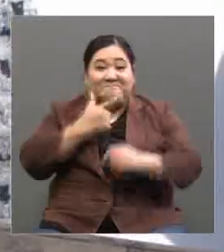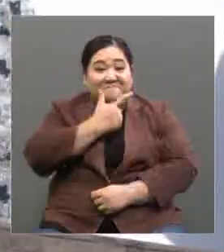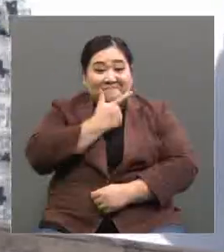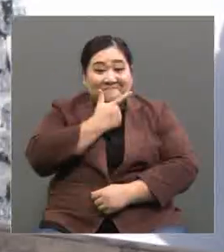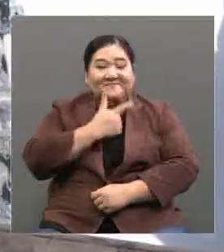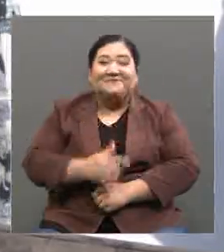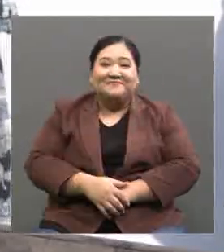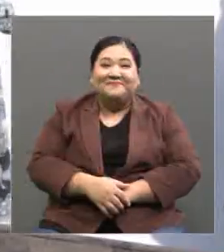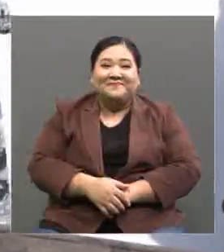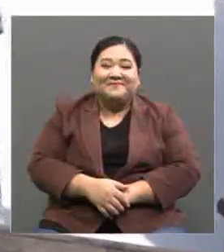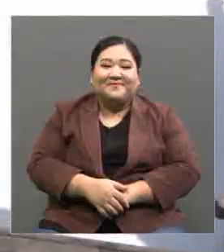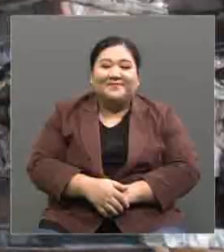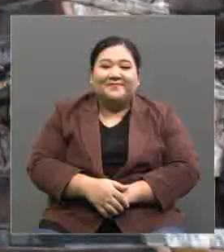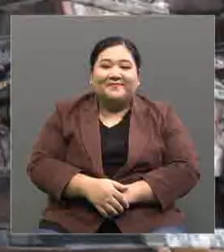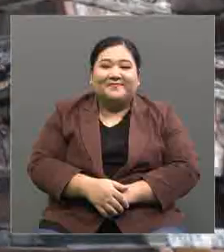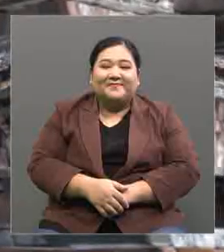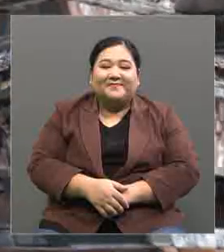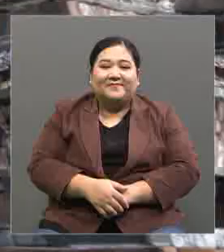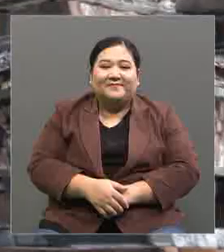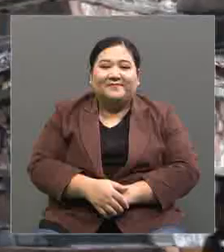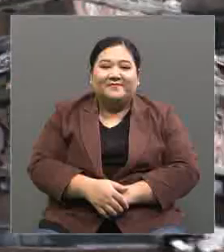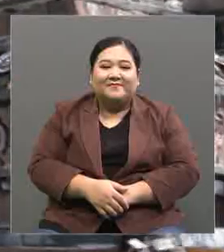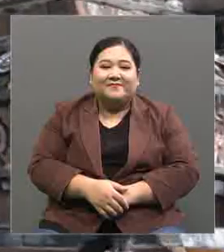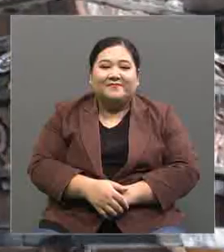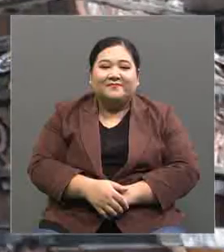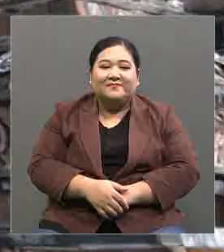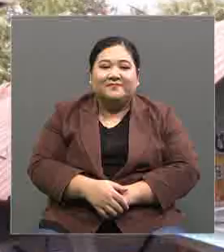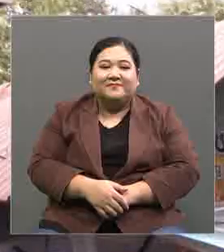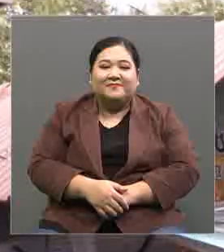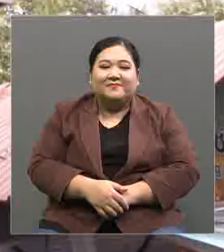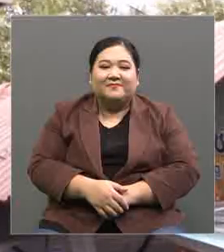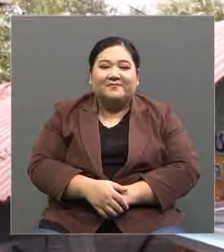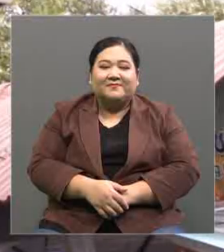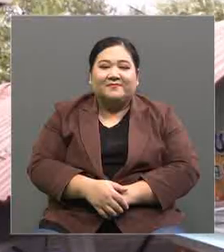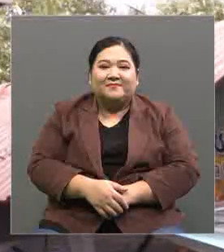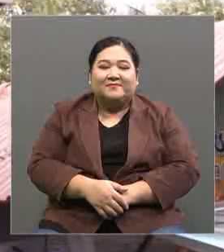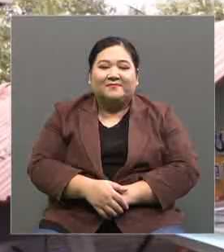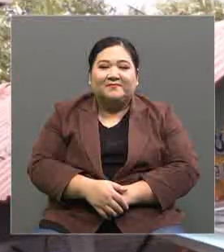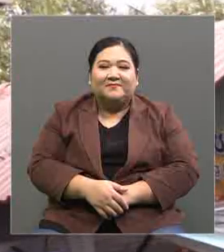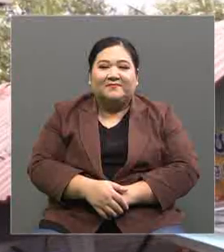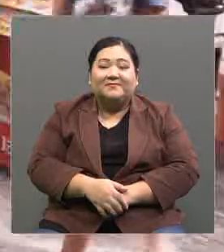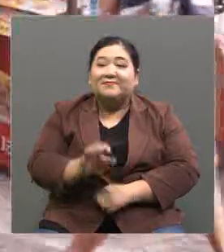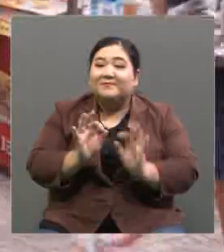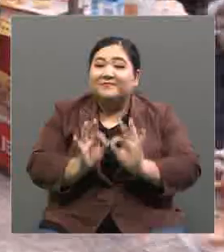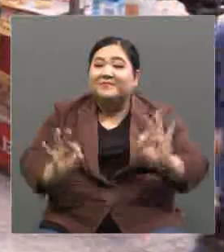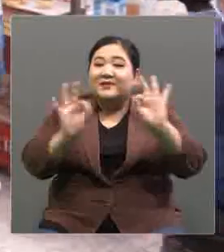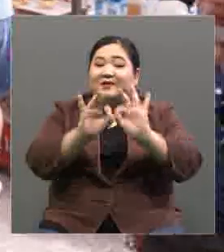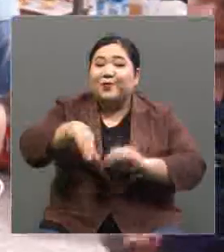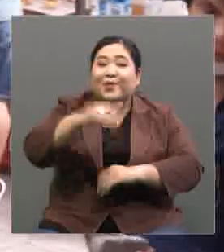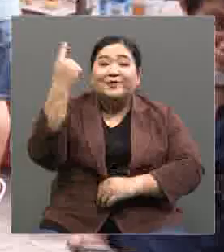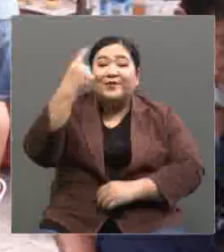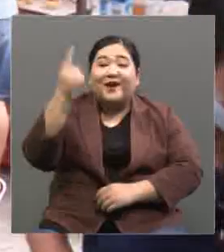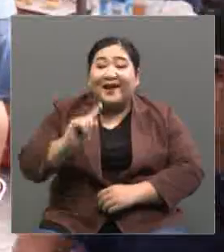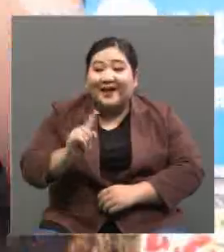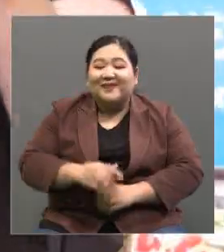เอออ็นวัดอรุณนะคือถ้าเป็นเราๆเนี่ยนอกจากเดินพระปรางแล้วเนี่ยสิ่งที่จะไปคืออย่างหนึ่งนะคุณผู้